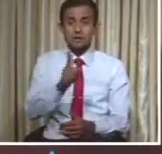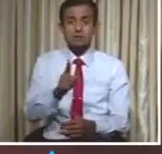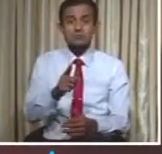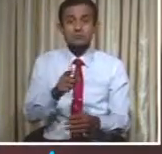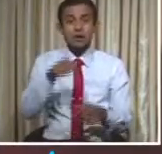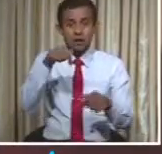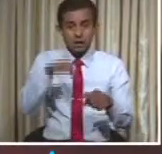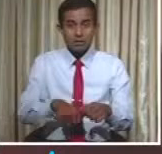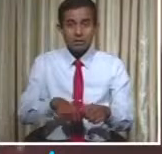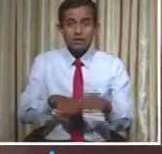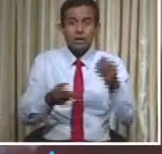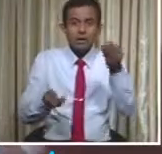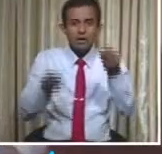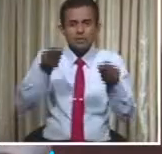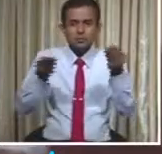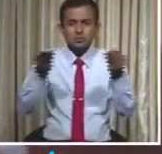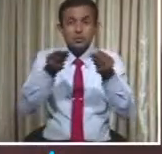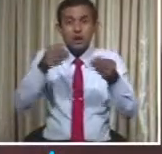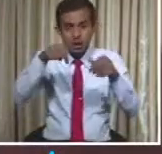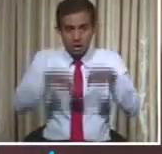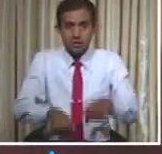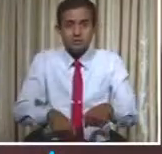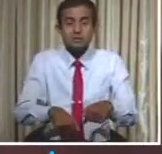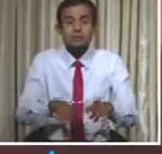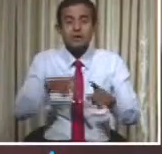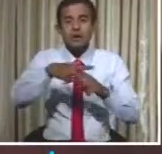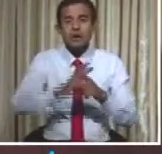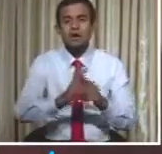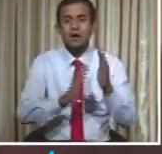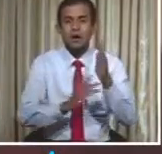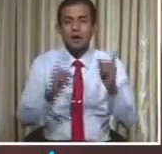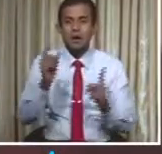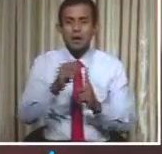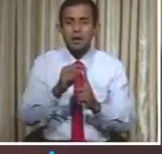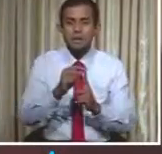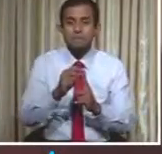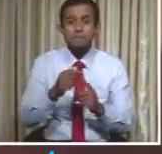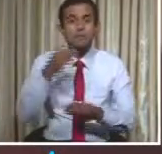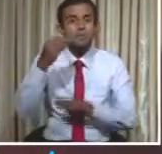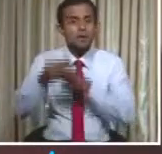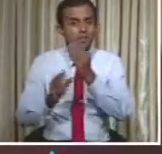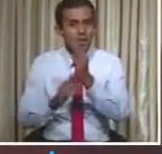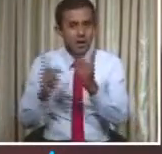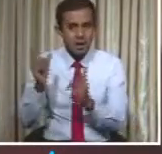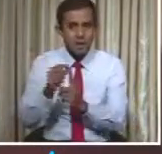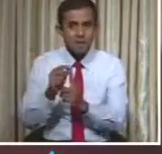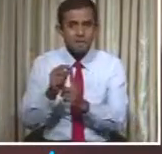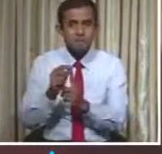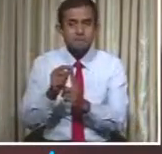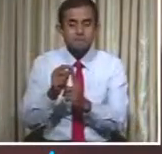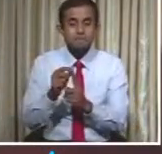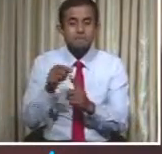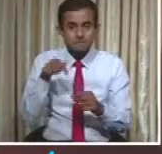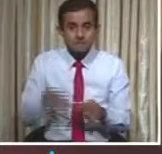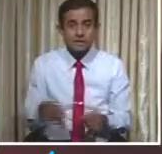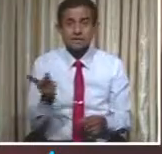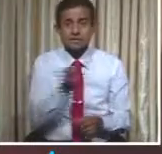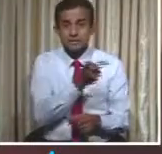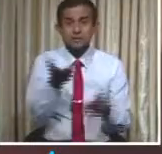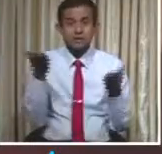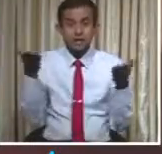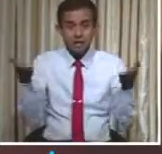කාරණා අඩු වැඩි වශයෙන් අදටත් මේ කර්මාන්ත අමාත්‍යංශයටත් වෙළඳ අමාත්‍යංශයටත් මේ